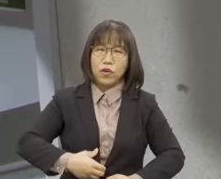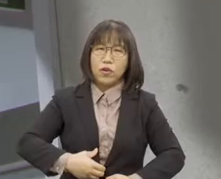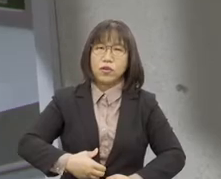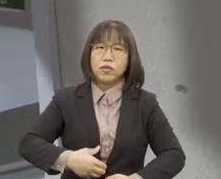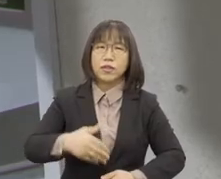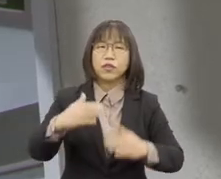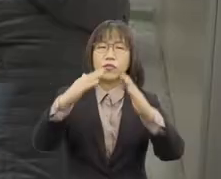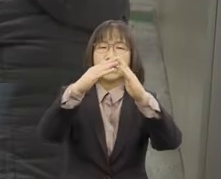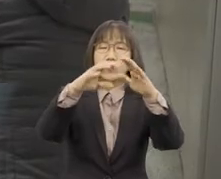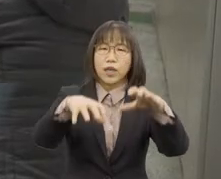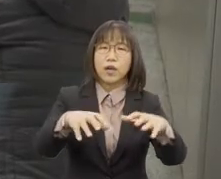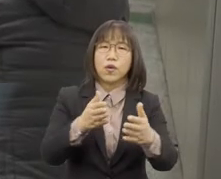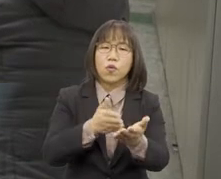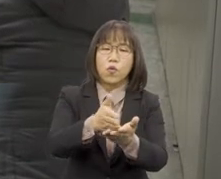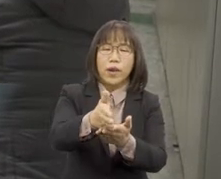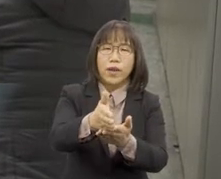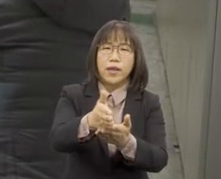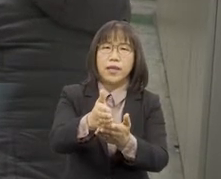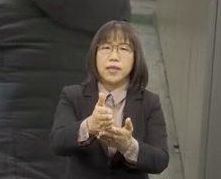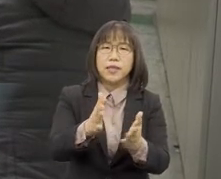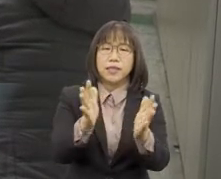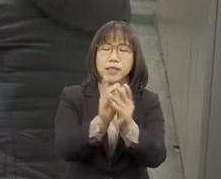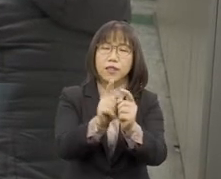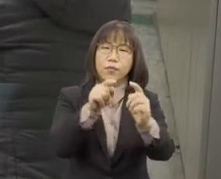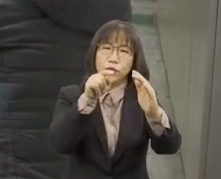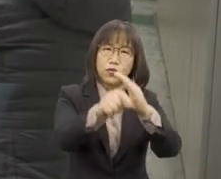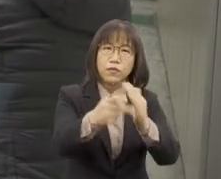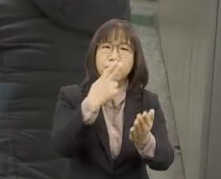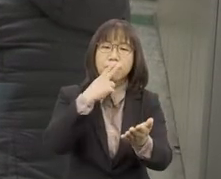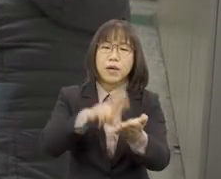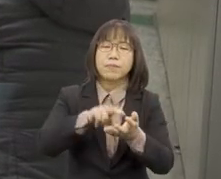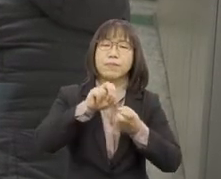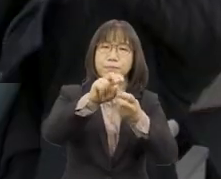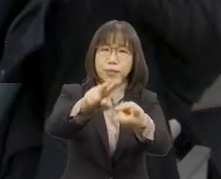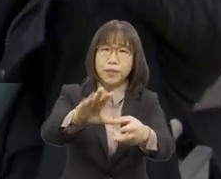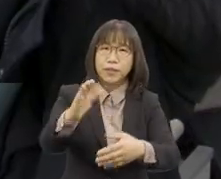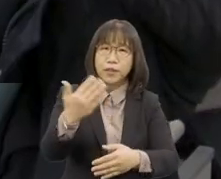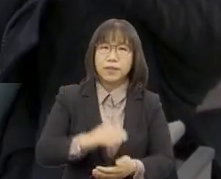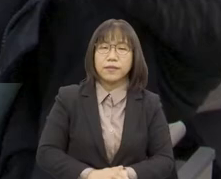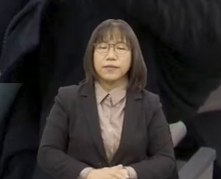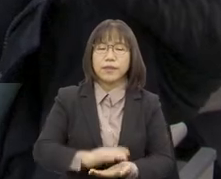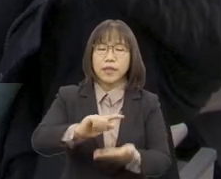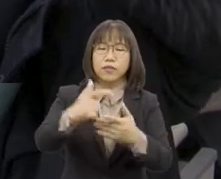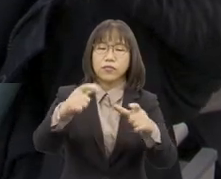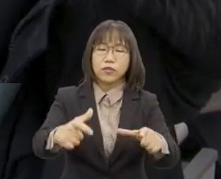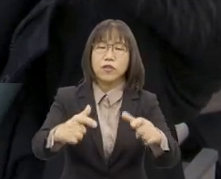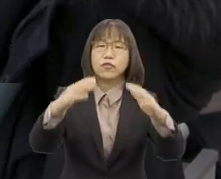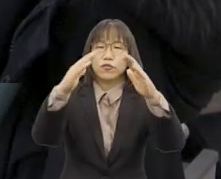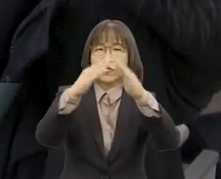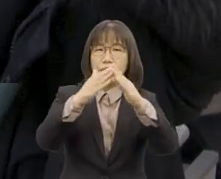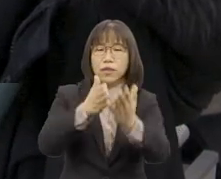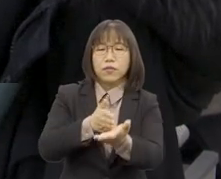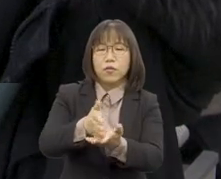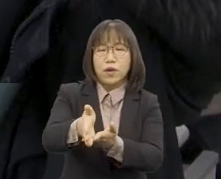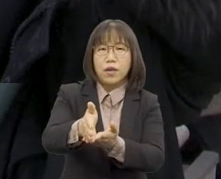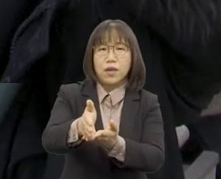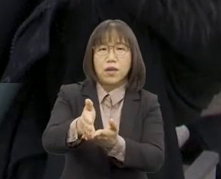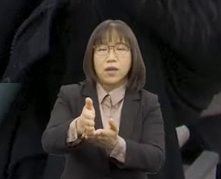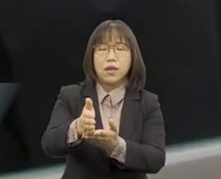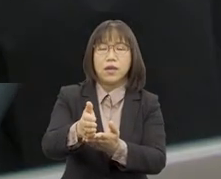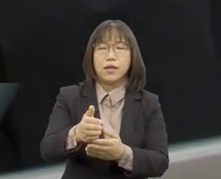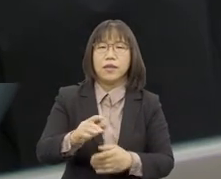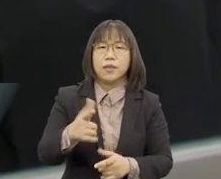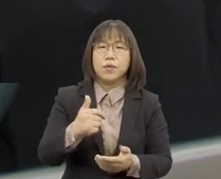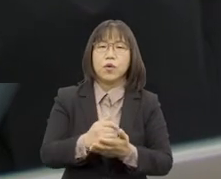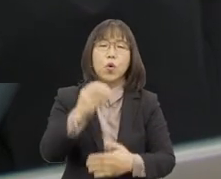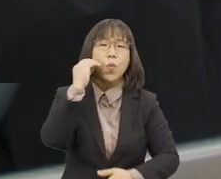직접 방문하거나 우편으로 제출하면 됩니다 보다 자세한 사항은 방송 구청 주택과 강서구 좀